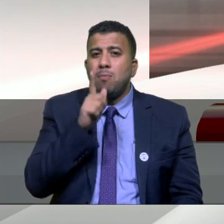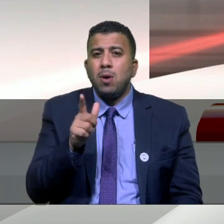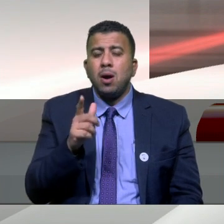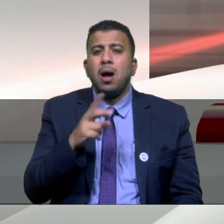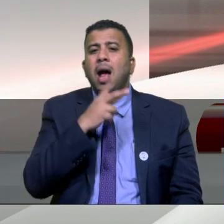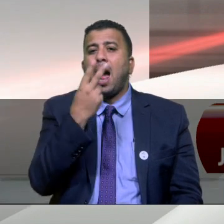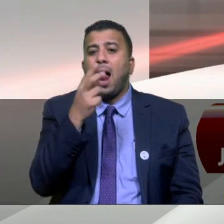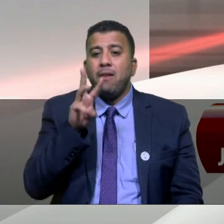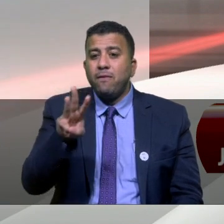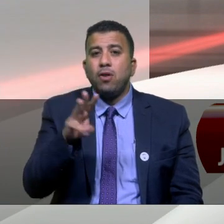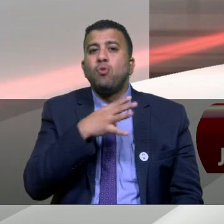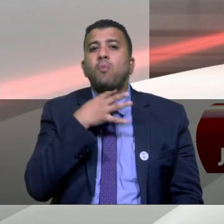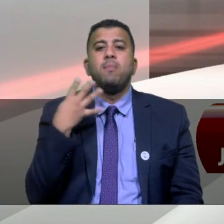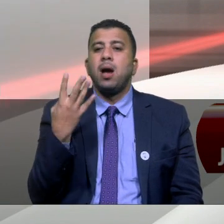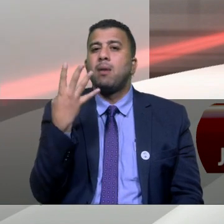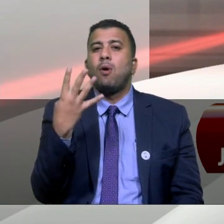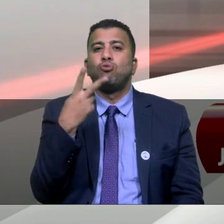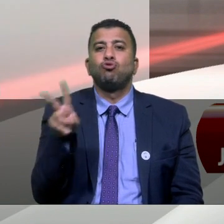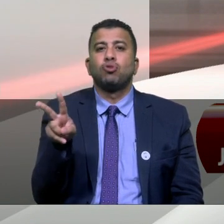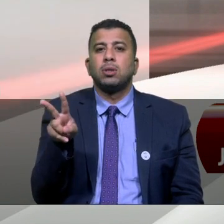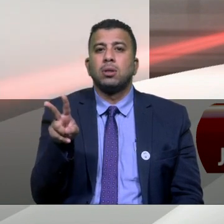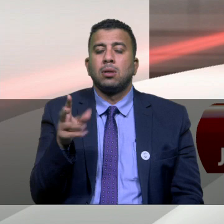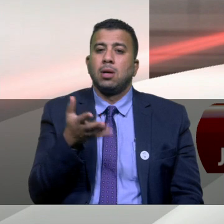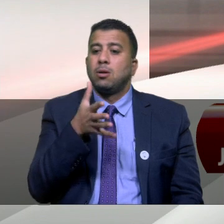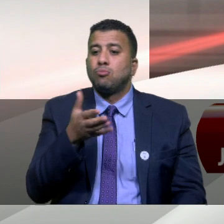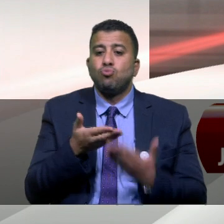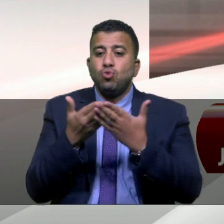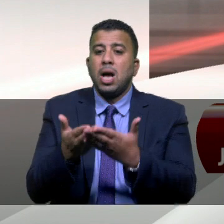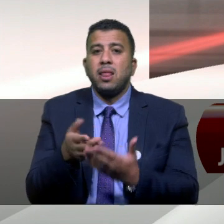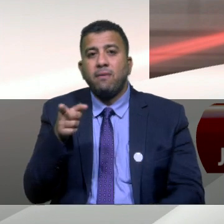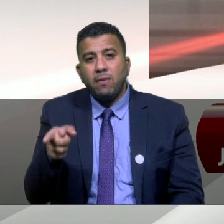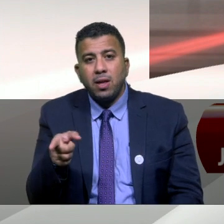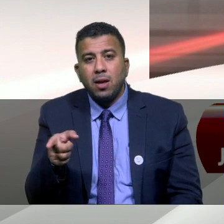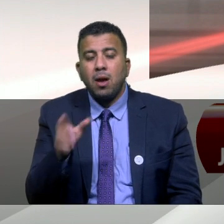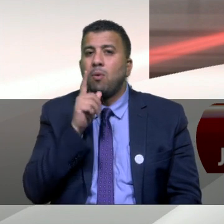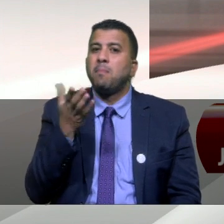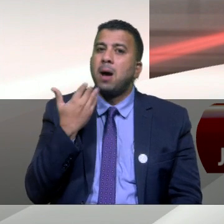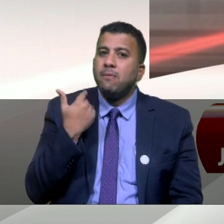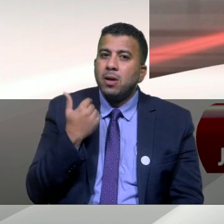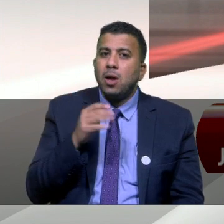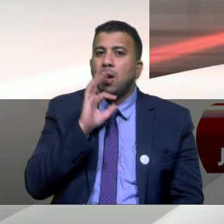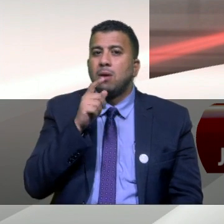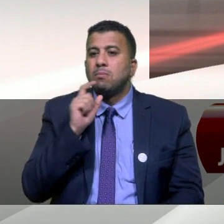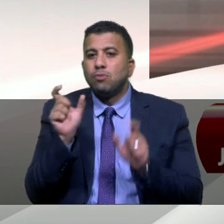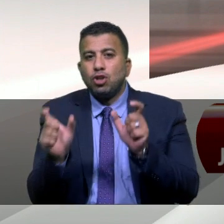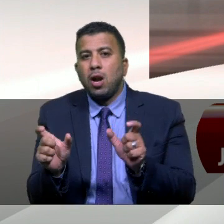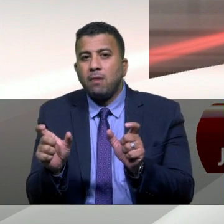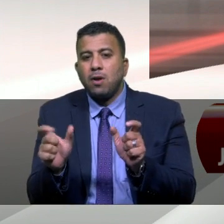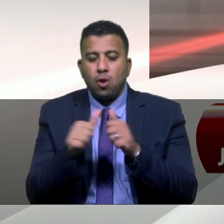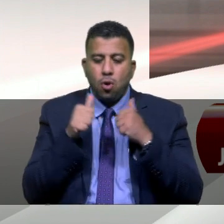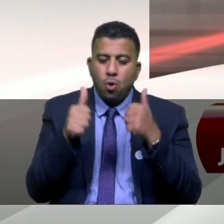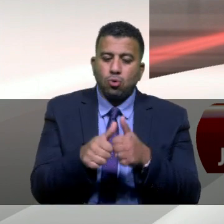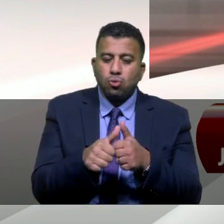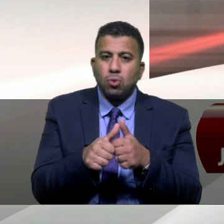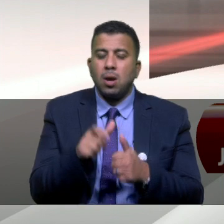2464، يعني عندهم مساعدة ما عندهم مساعدة، ويأكل من الصينية ويشرب من الخرس على